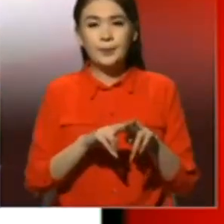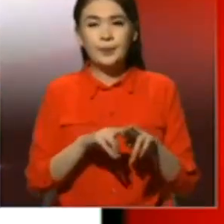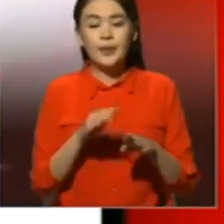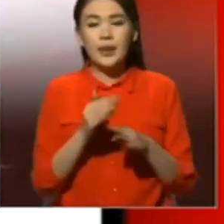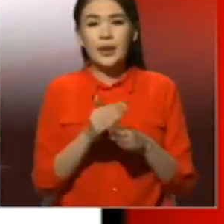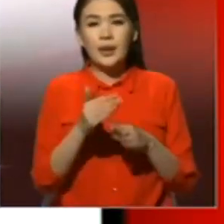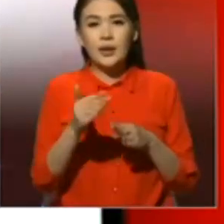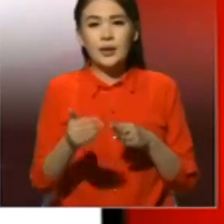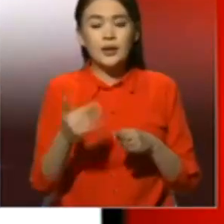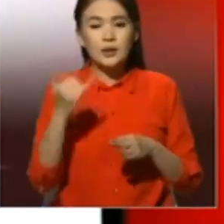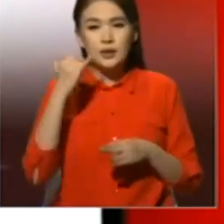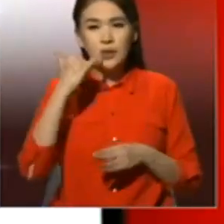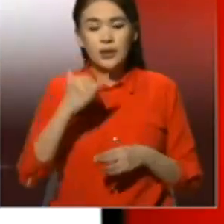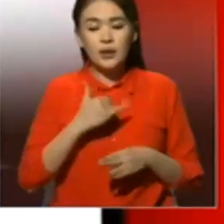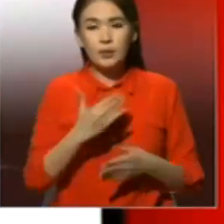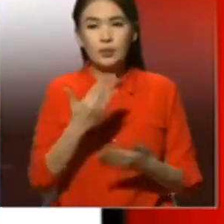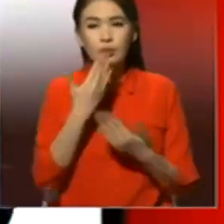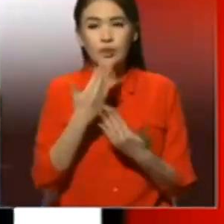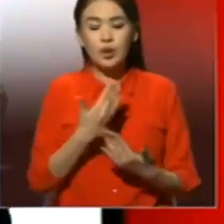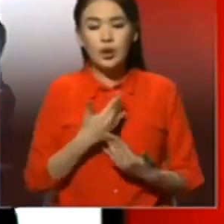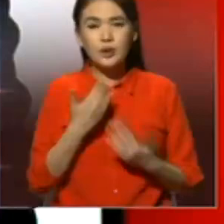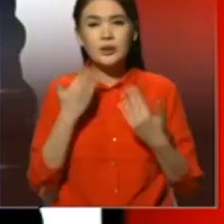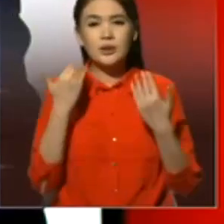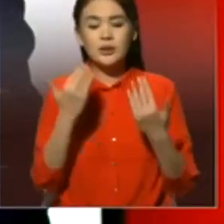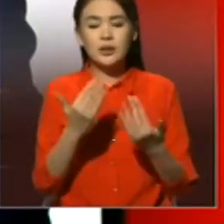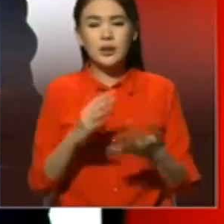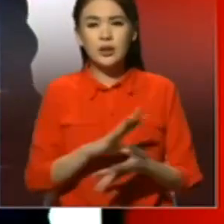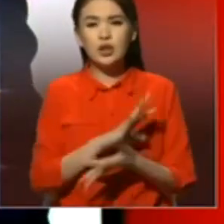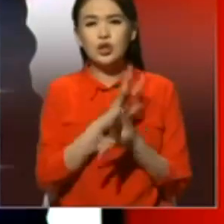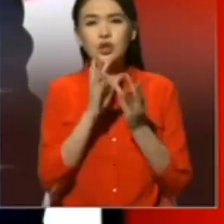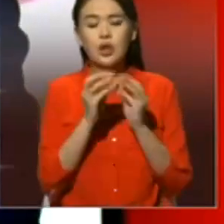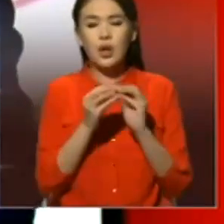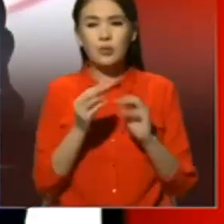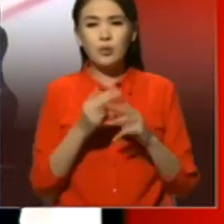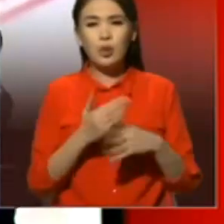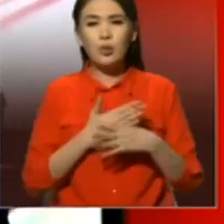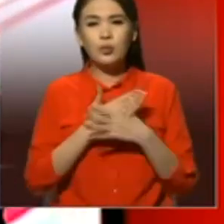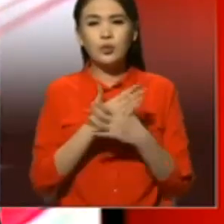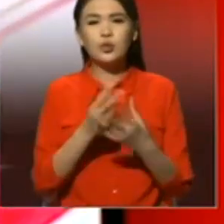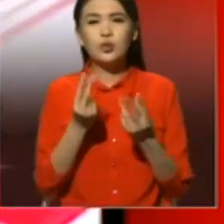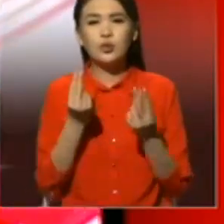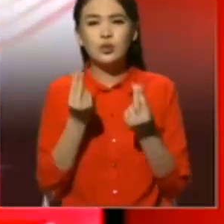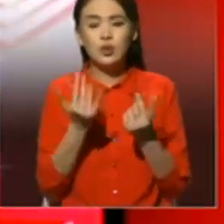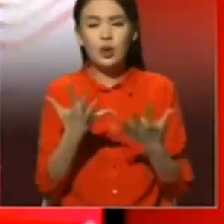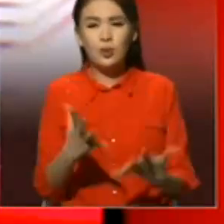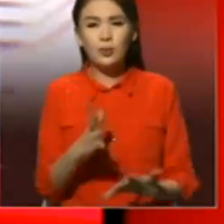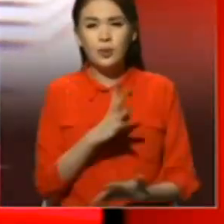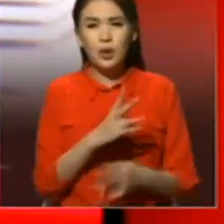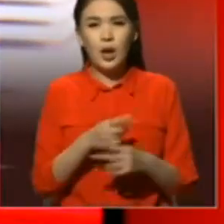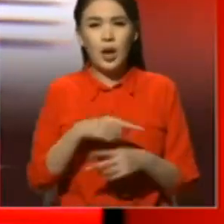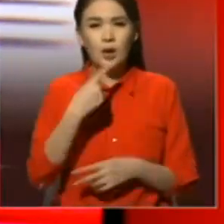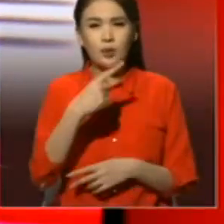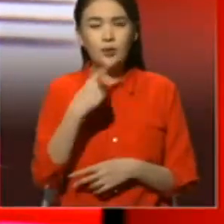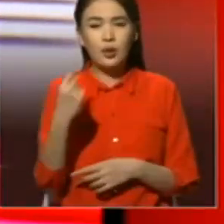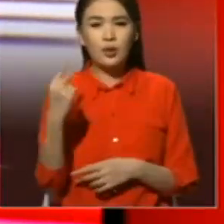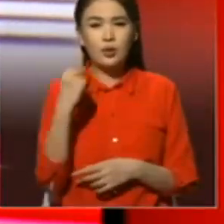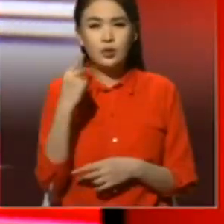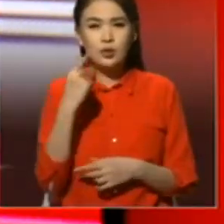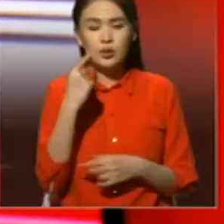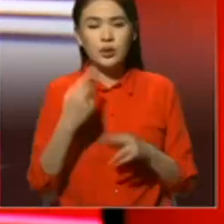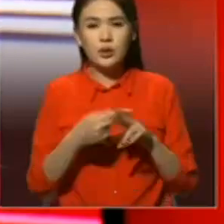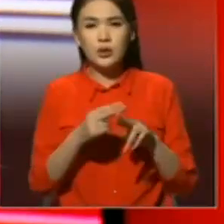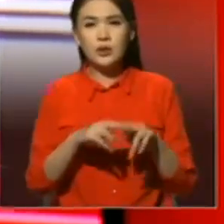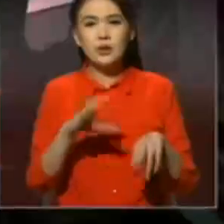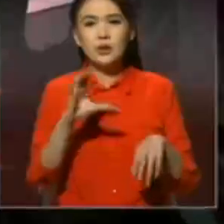Кейін маған звондап сұрайды. Сіздердің жалпы көмектеріңіздің сомасы қанша болды деп. Айтып қоя аласың. Символ,